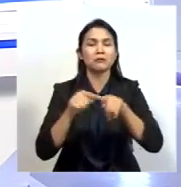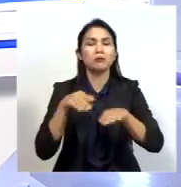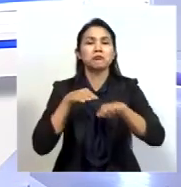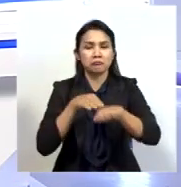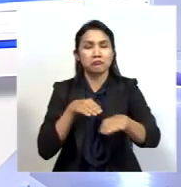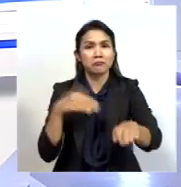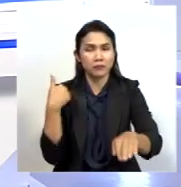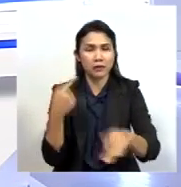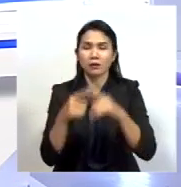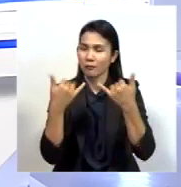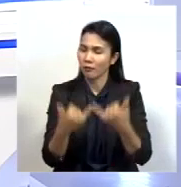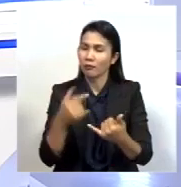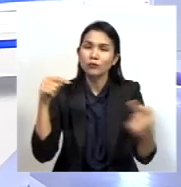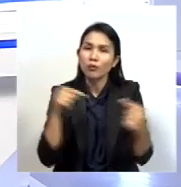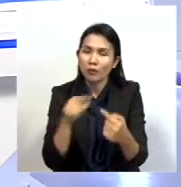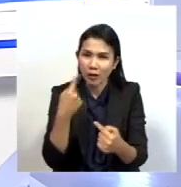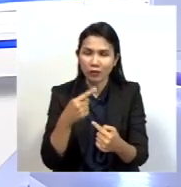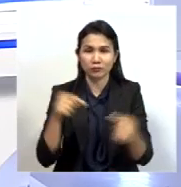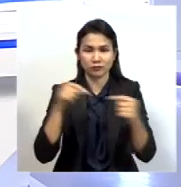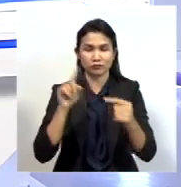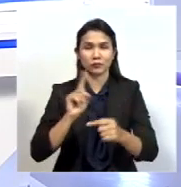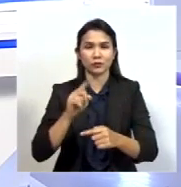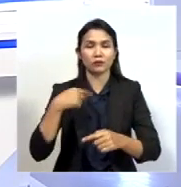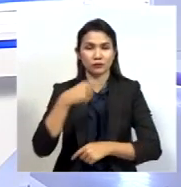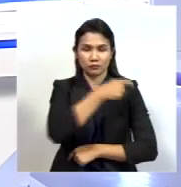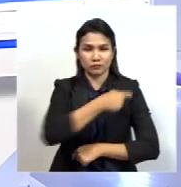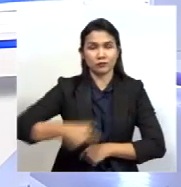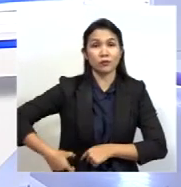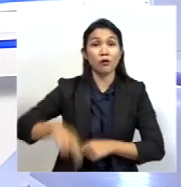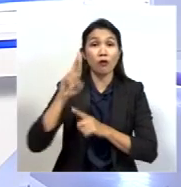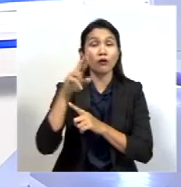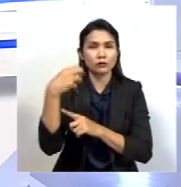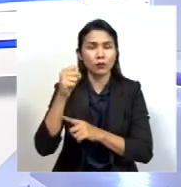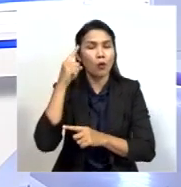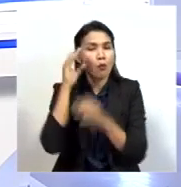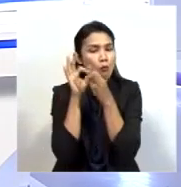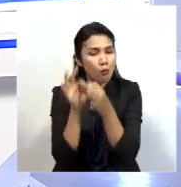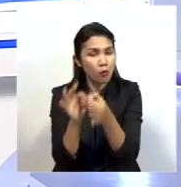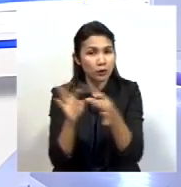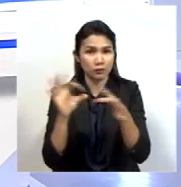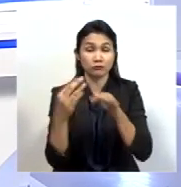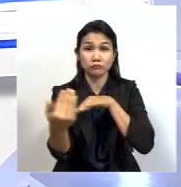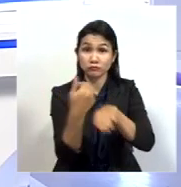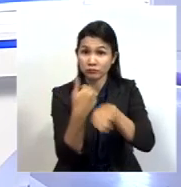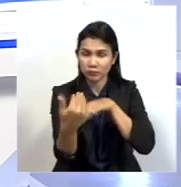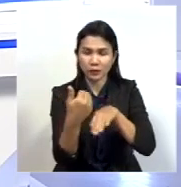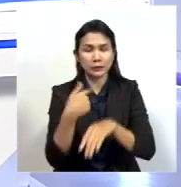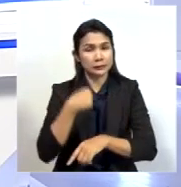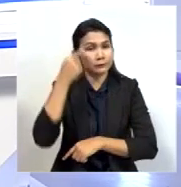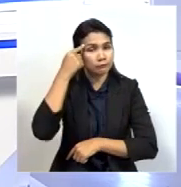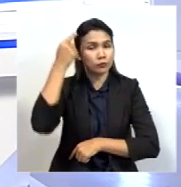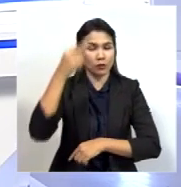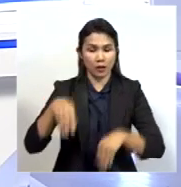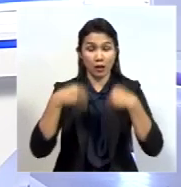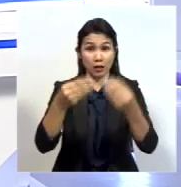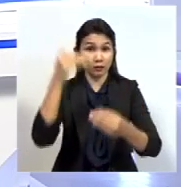รุณาธิคุณอันล้นพ้นที่พระบาทสมเด็จพระเจ้าอยู่หัวทรงห่วงใยประชาชนด้านการจราจรค่ะจึงมีพระบรมราโชบายให้สำนัก